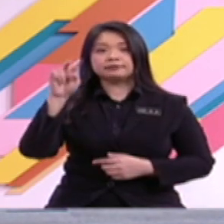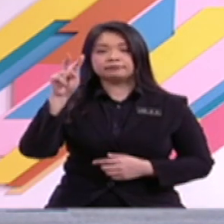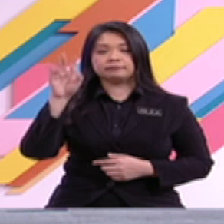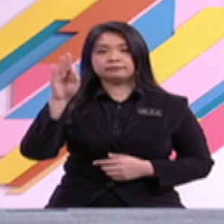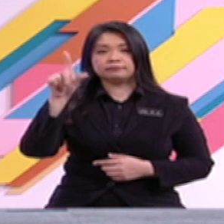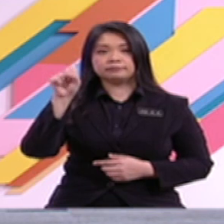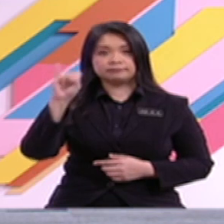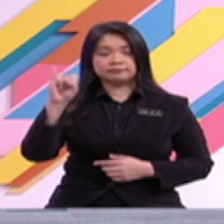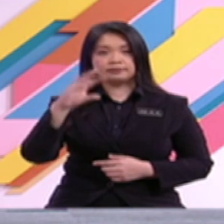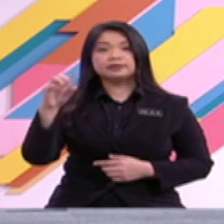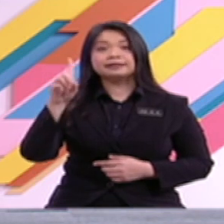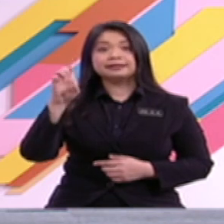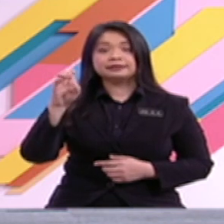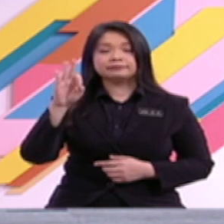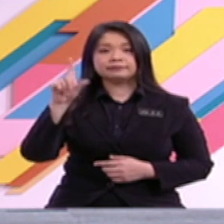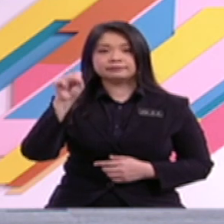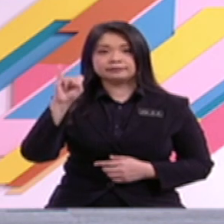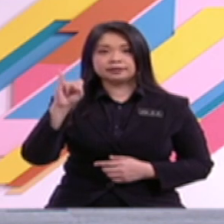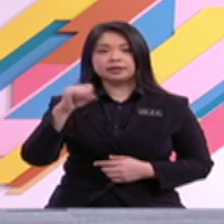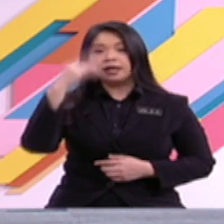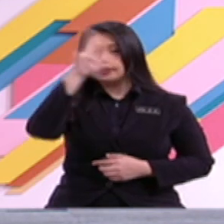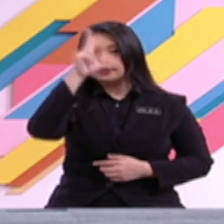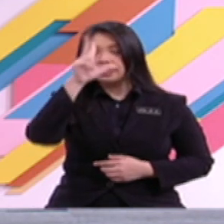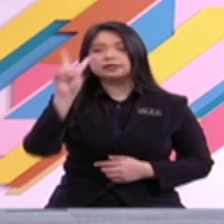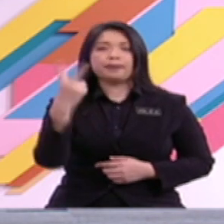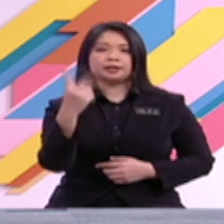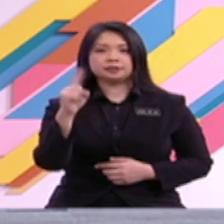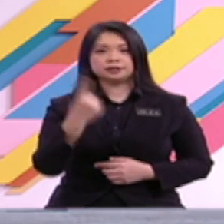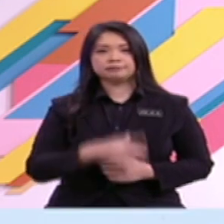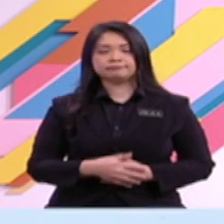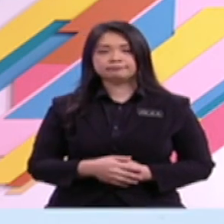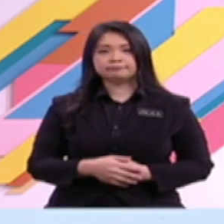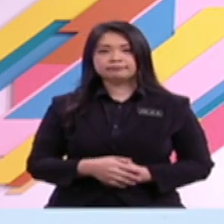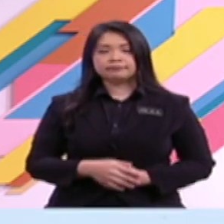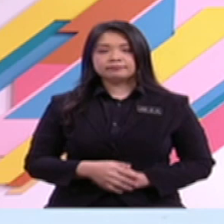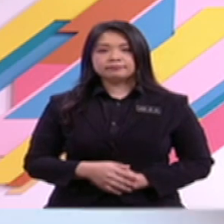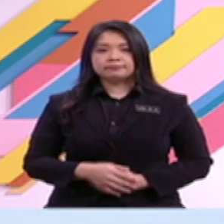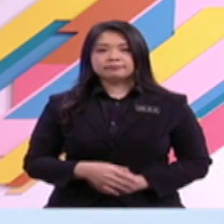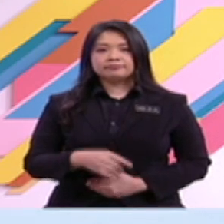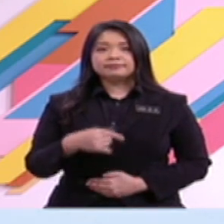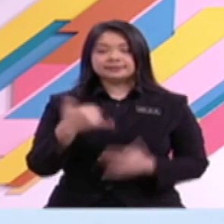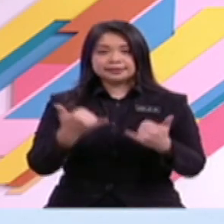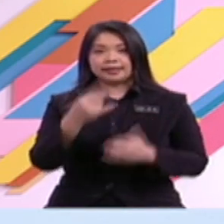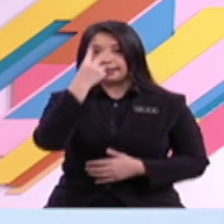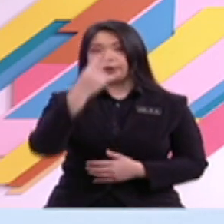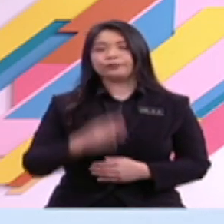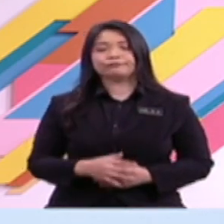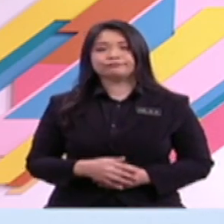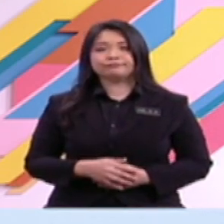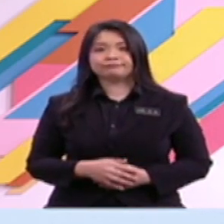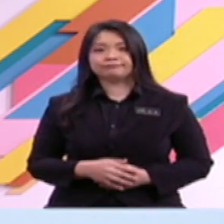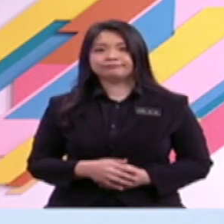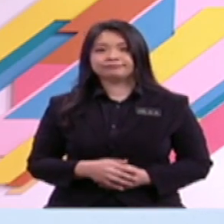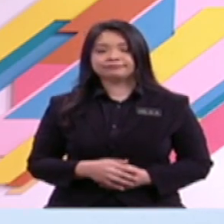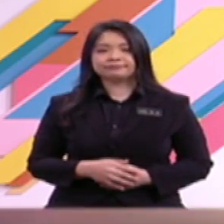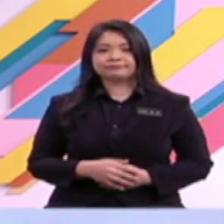Bagaimana siku Oke untuk kerajaan-kerajaan gula bisa Bali aja daripada Cukai kita turunkan hari terbalik bacot